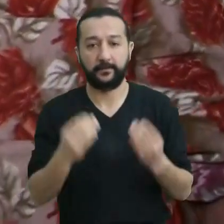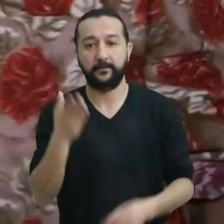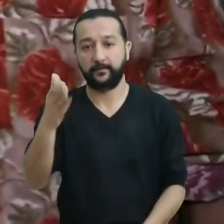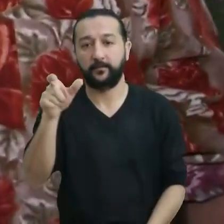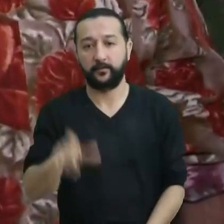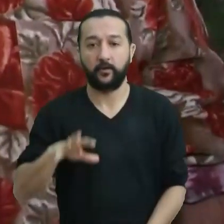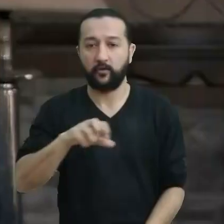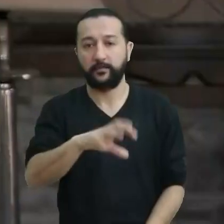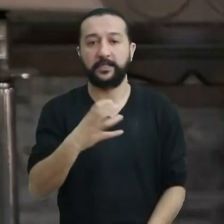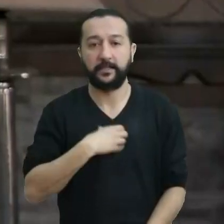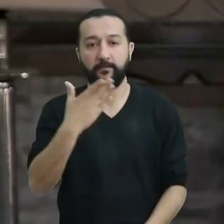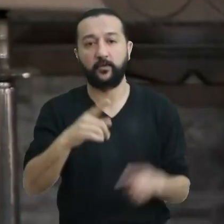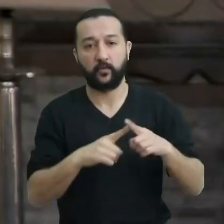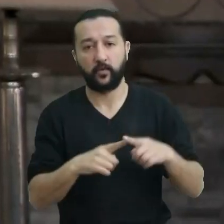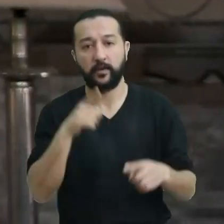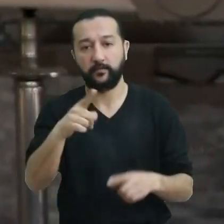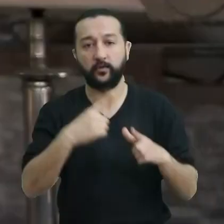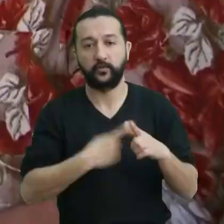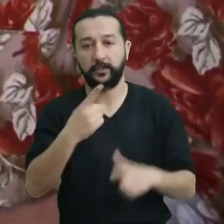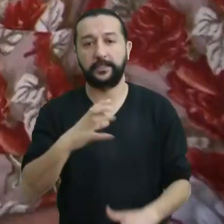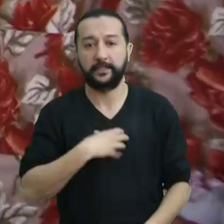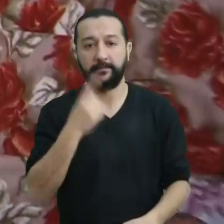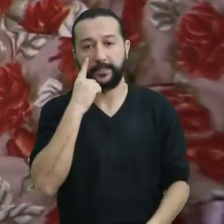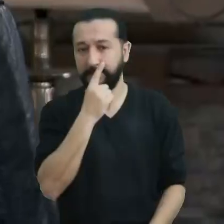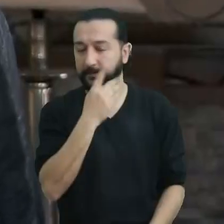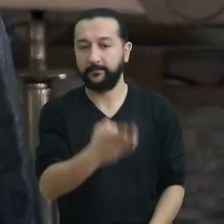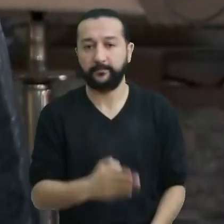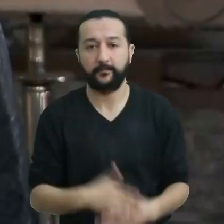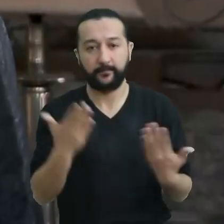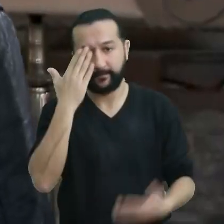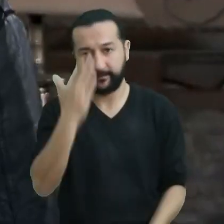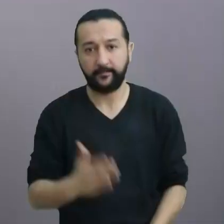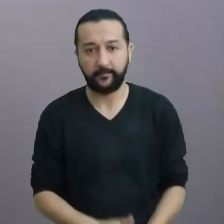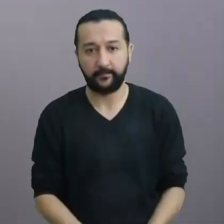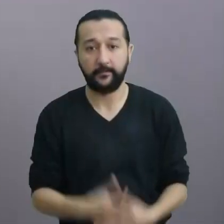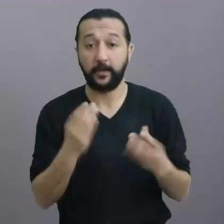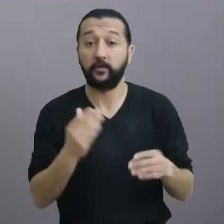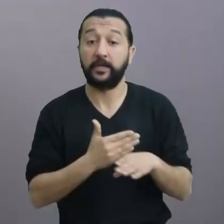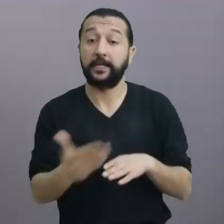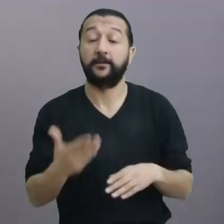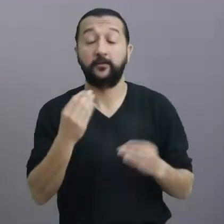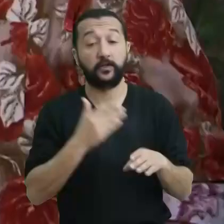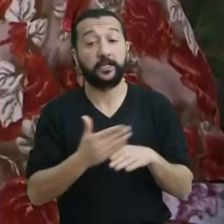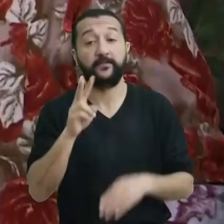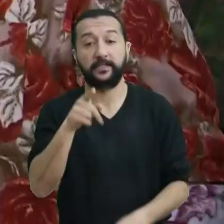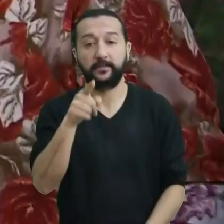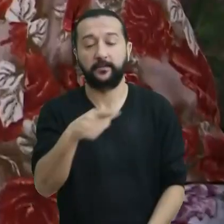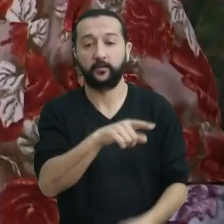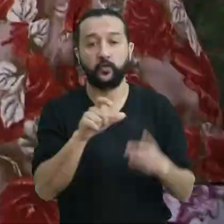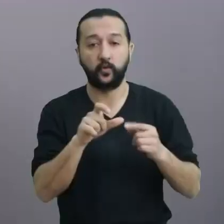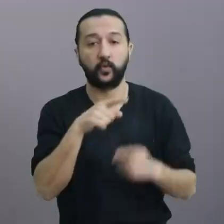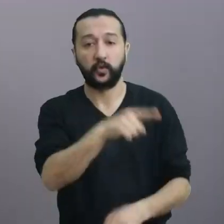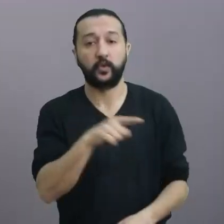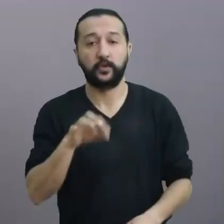Aha, Ömürciğin sahibisi Tolga, Junior'ın sahibisi eniştem. Merhaba. Çok geç Veysel, çok geç.